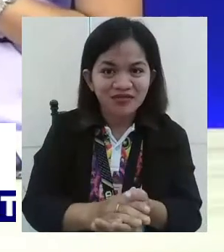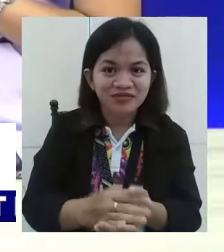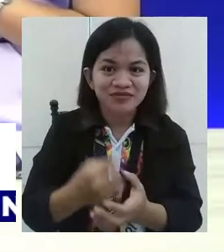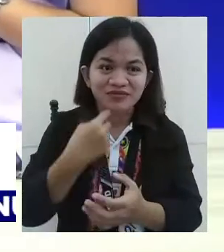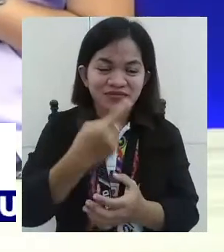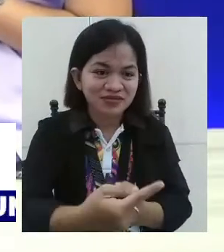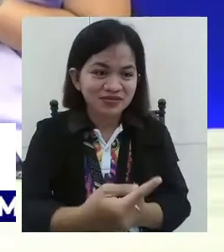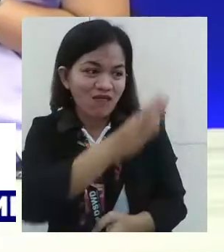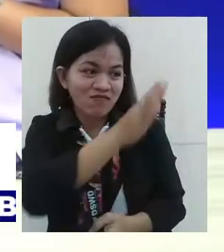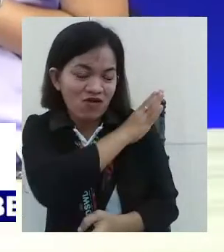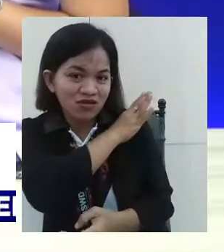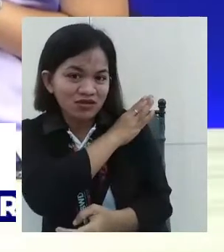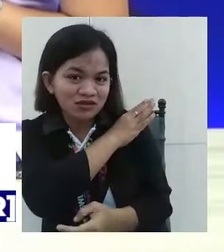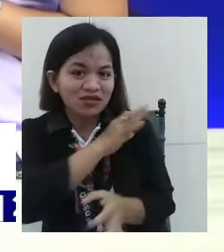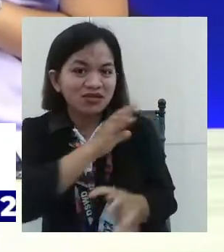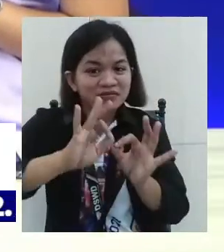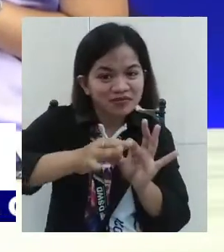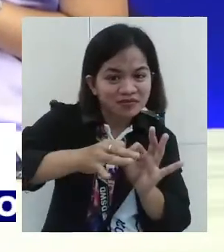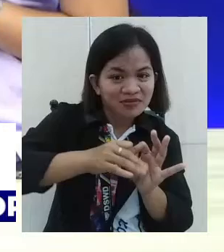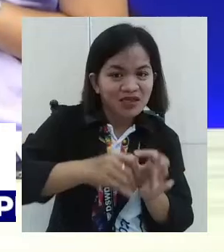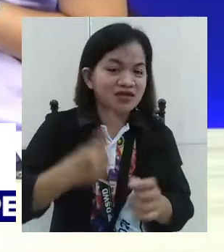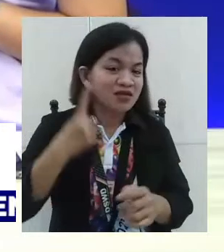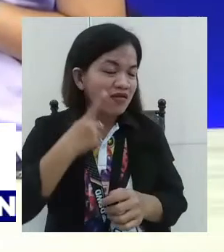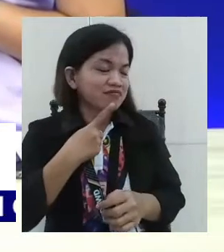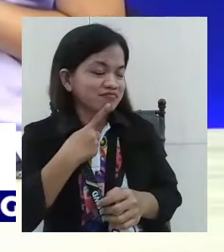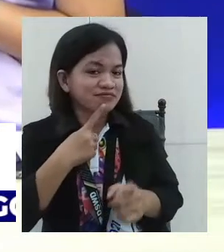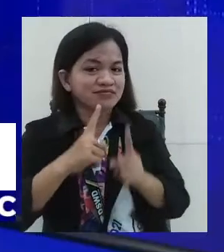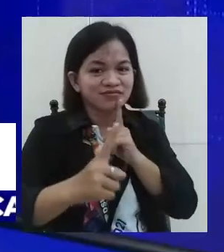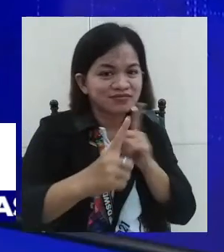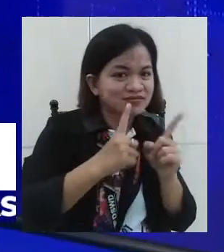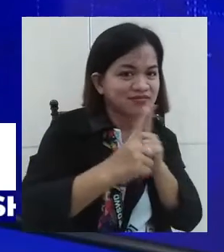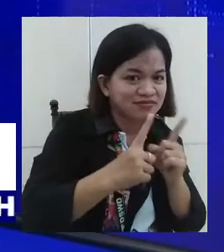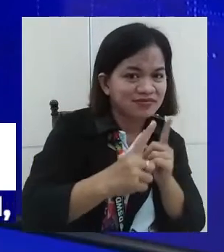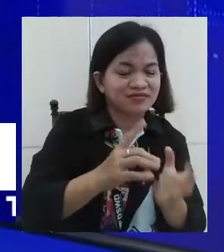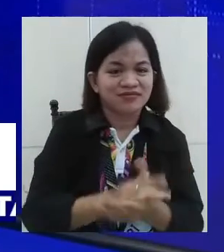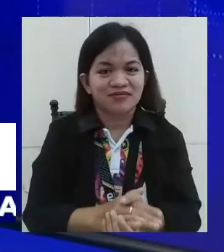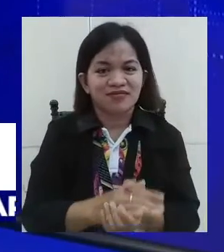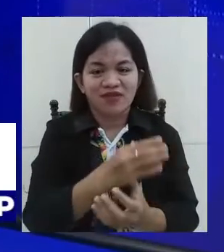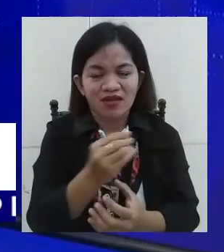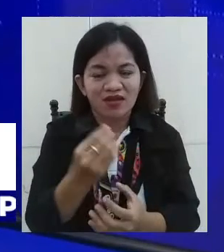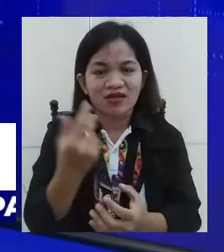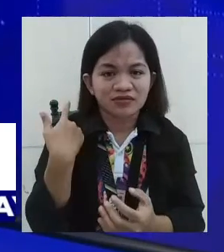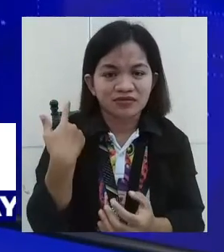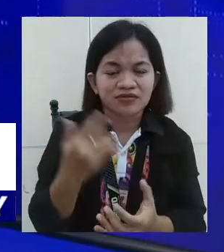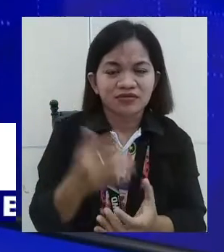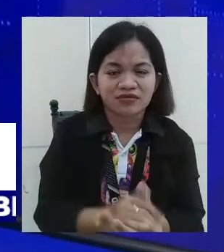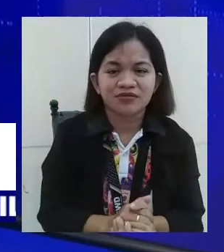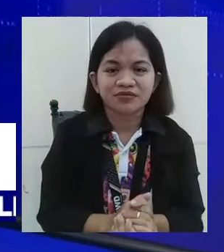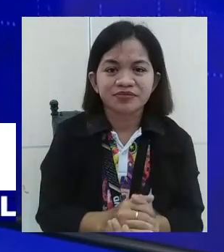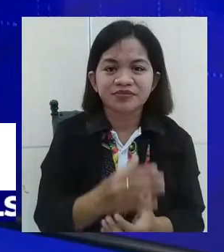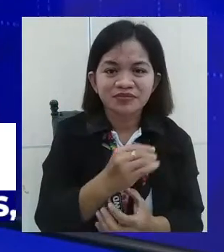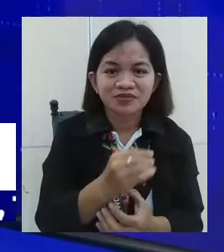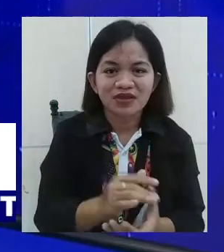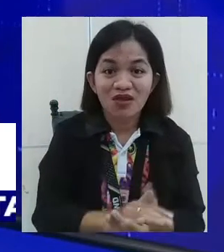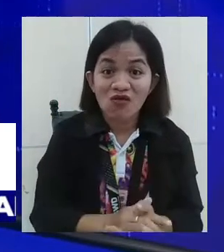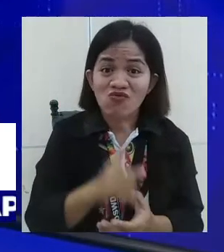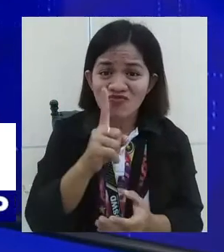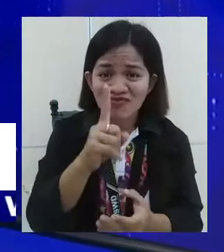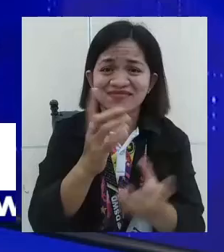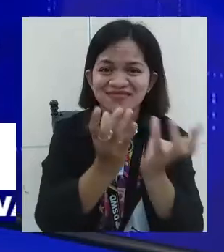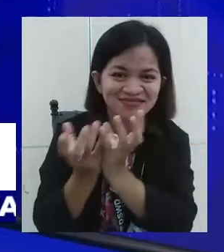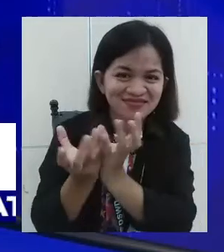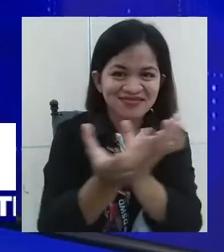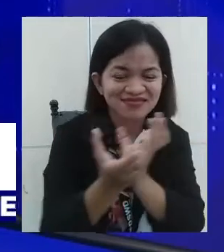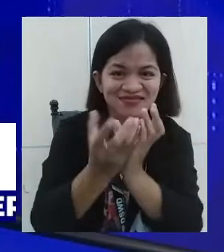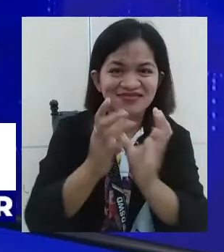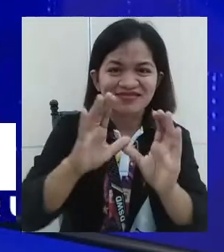immediate supervisor. Mm-hmm. In effect, nagpa-function ng maayos. So talagang sabi ko nga, parang isang community, disability community, pagpasok